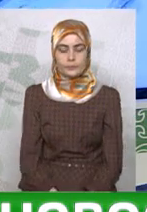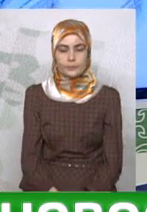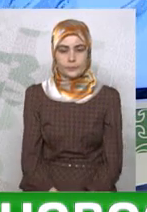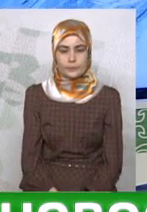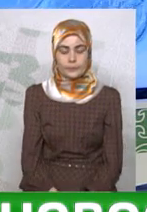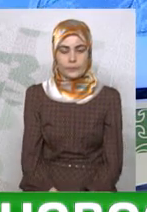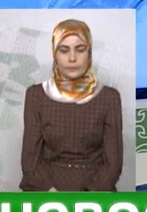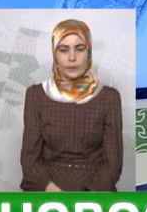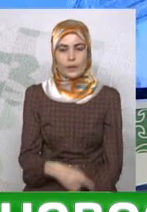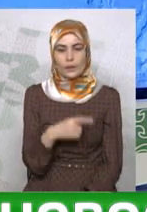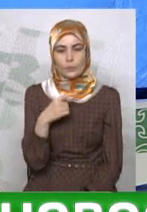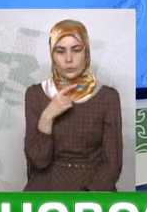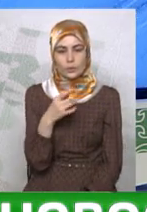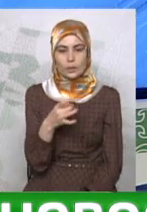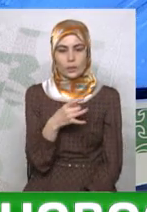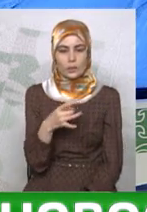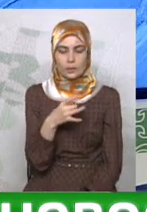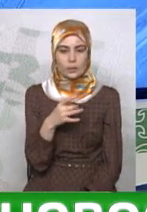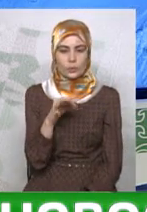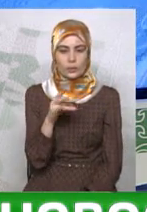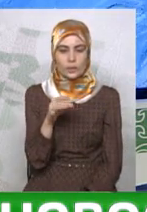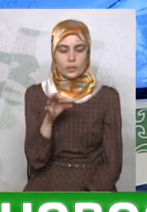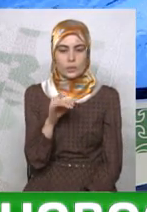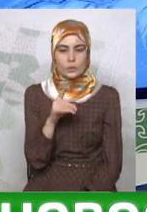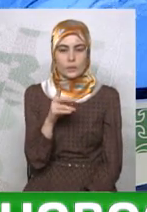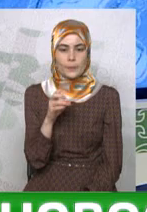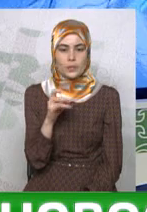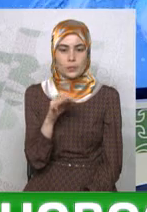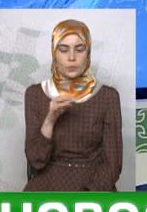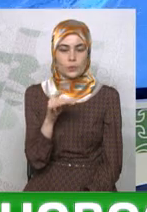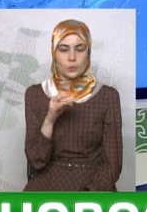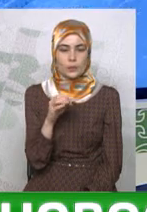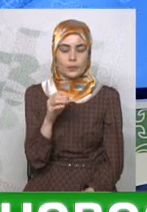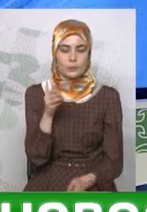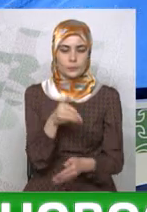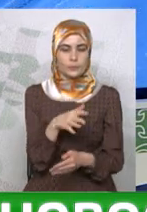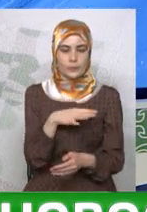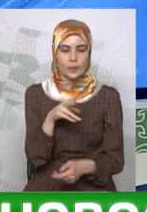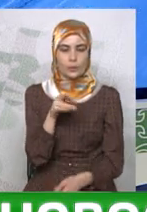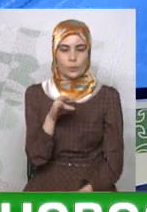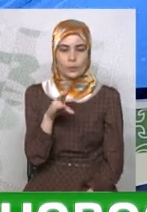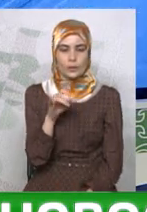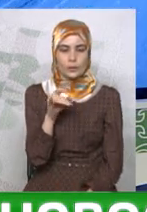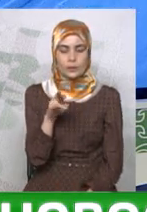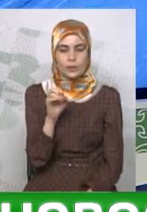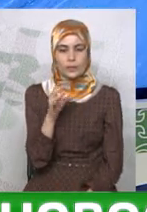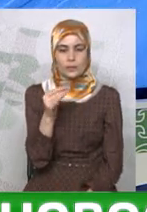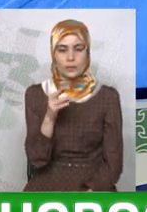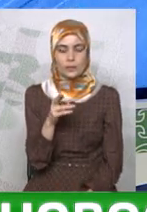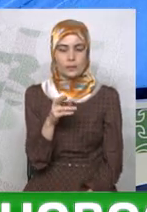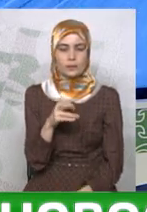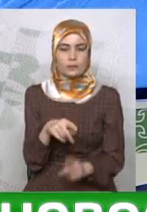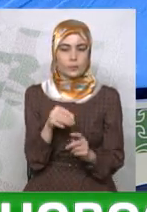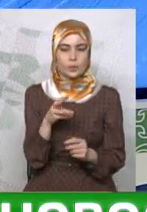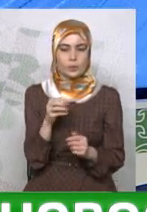Ингушское региональное отделение «Союз машиностроителей России» приняло участие в донорской акции. Это стало возможным благодаря программе массового